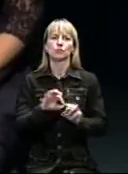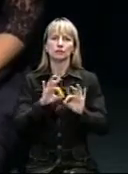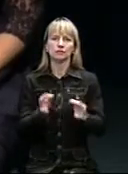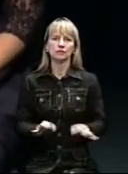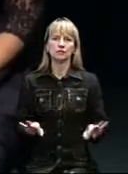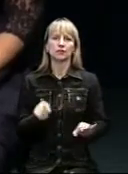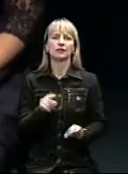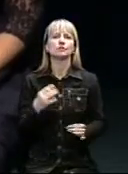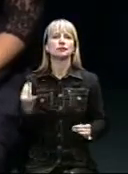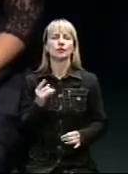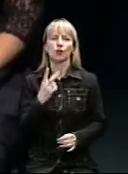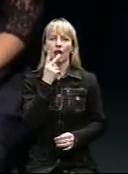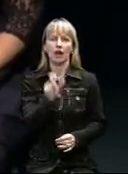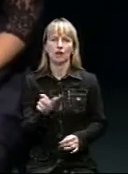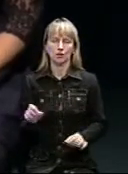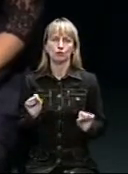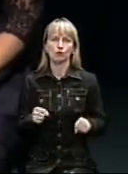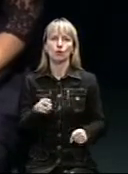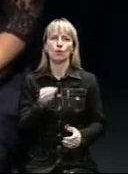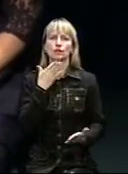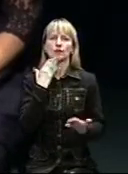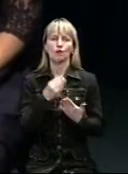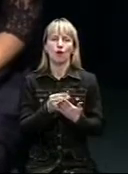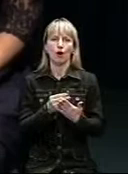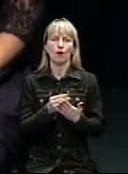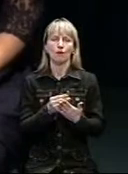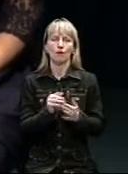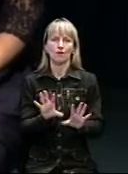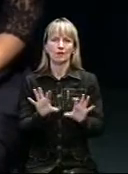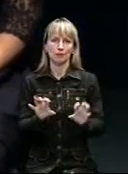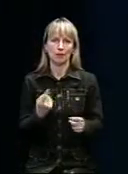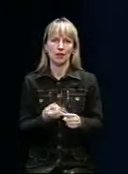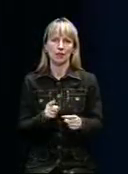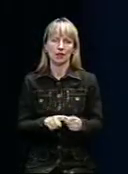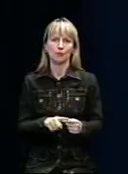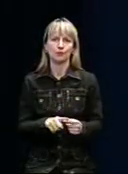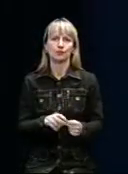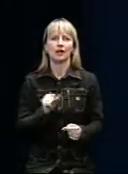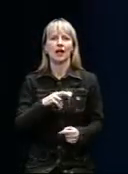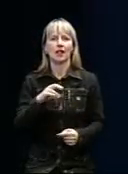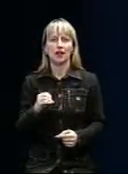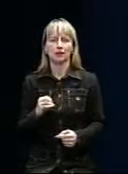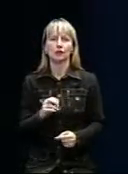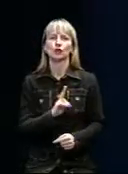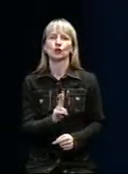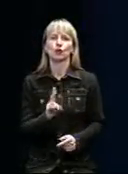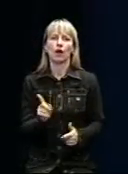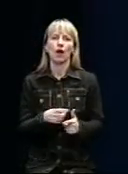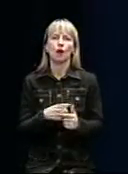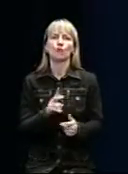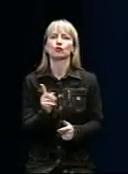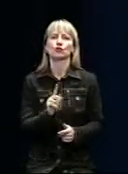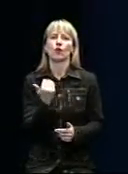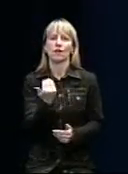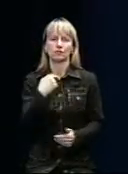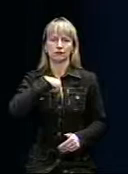тим і принадне, що глядач може по-своєму якось інтерпретувати. Прізму, але все ж таки, хто або що вас